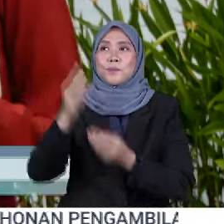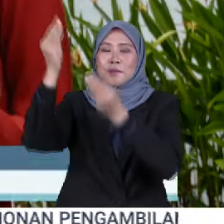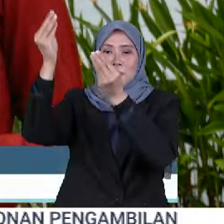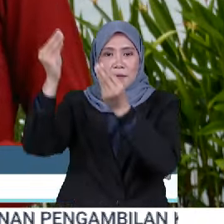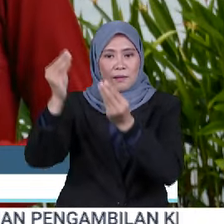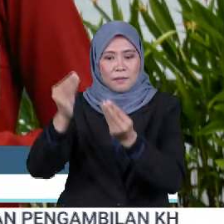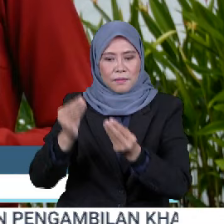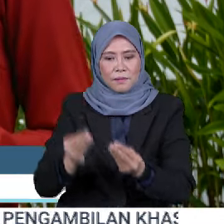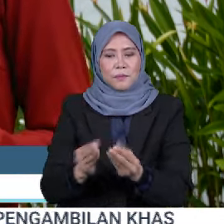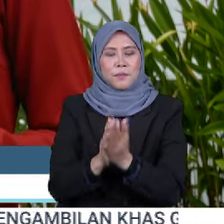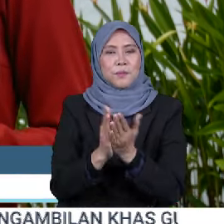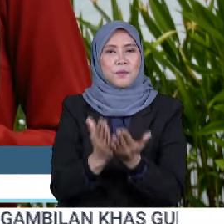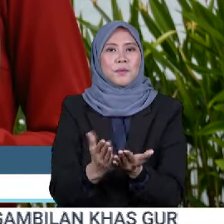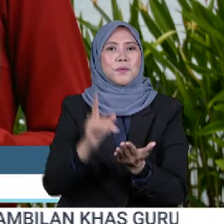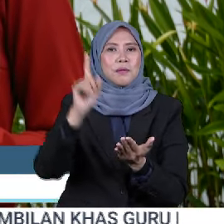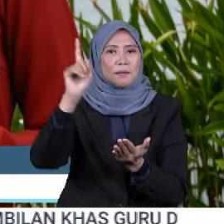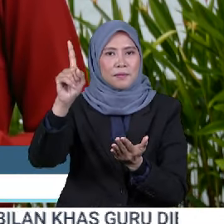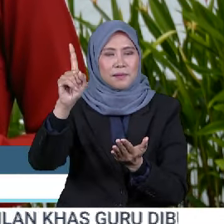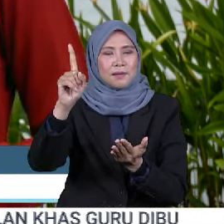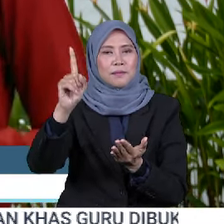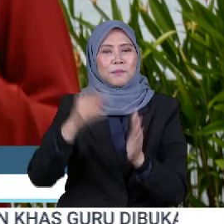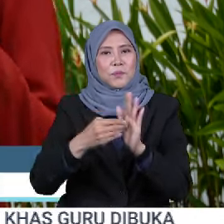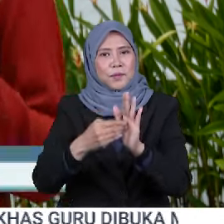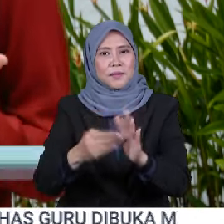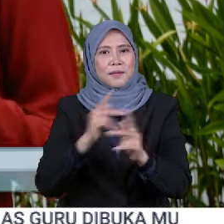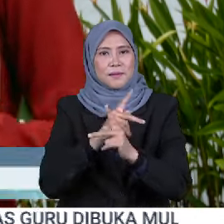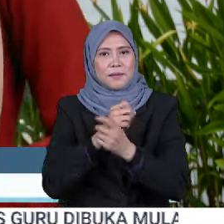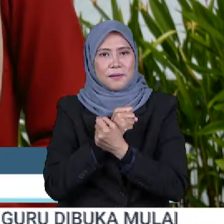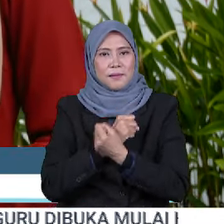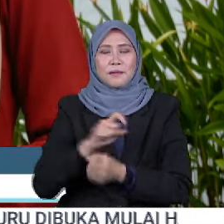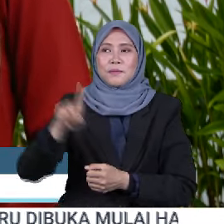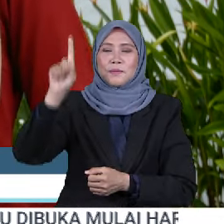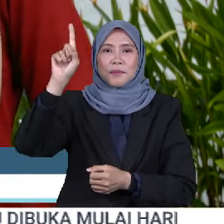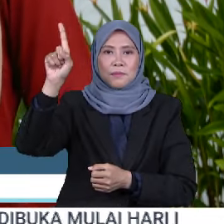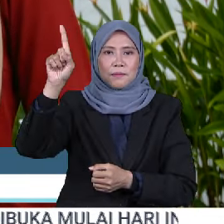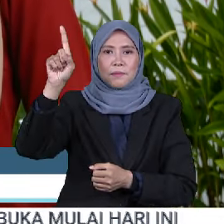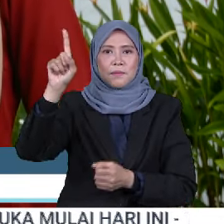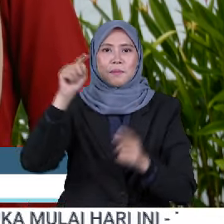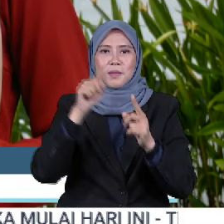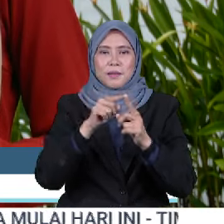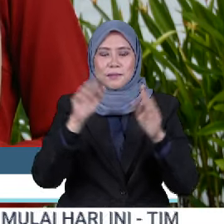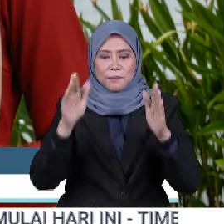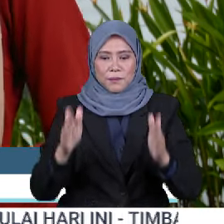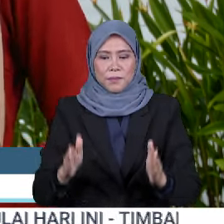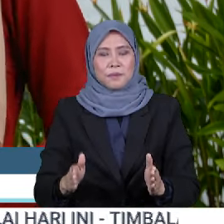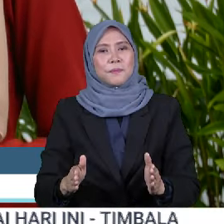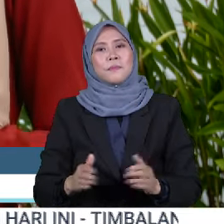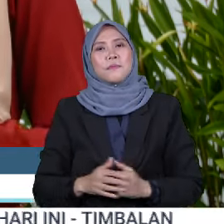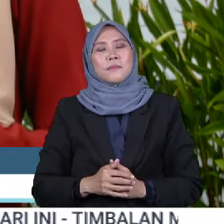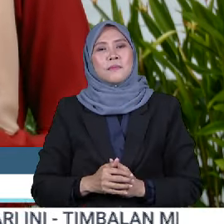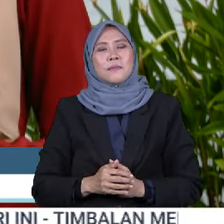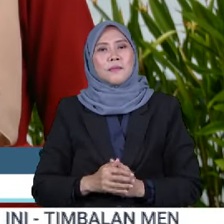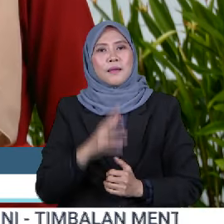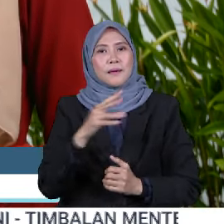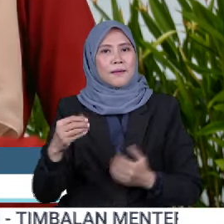terakhir iaitu Al-Quranul Karim merupakan bukti kasih sayang Allah Subhanahu Wa Taala kepada makhluk ciptaannya agar